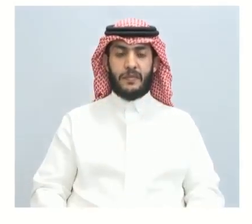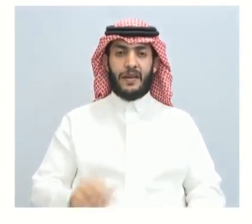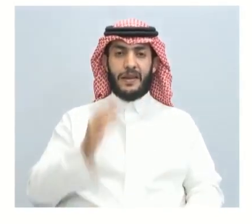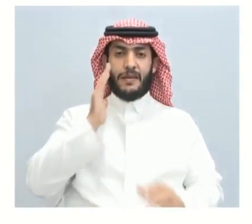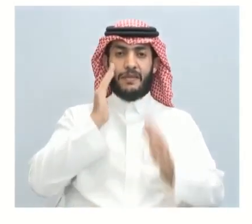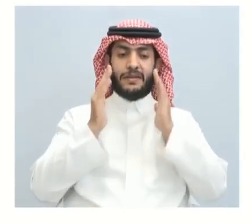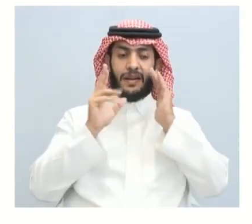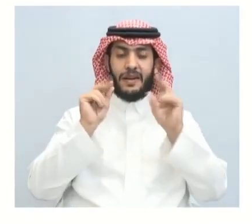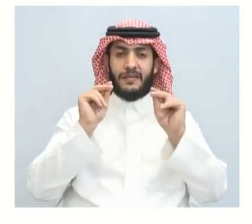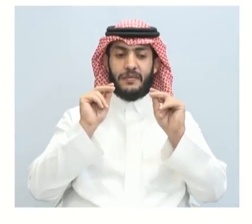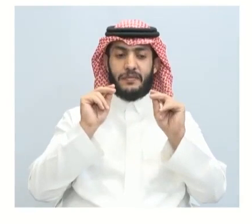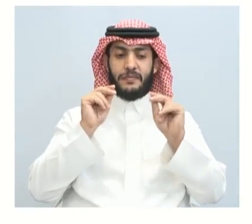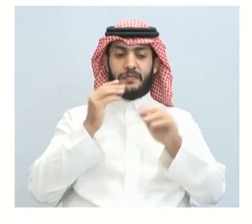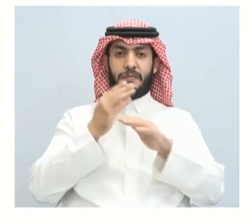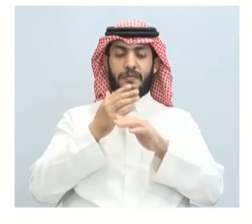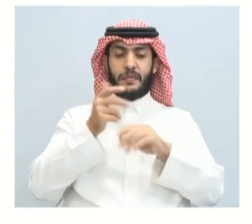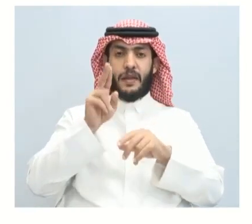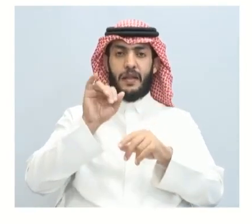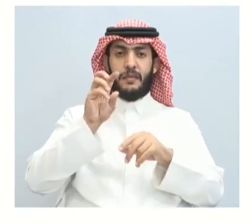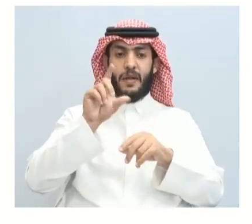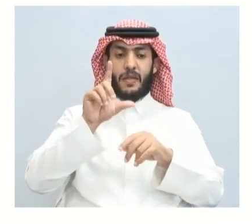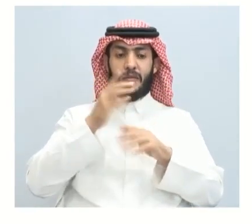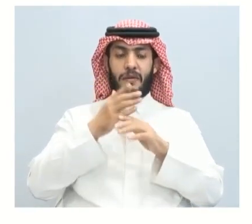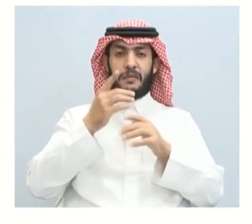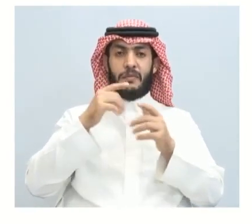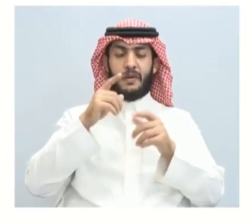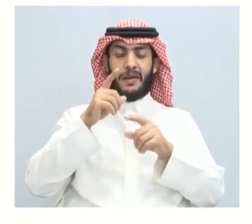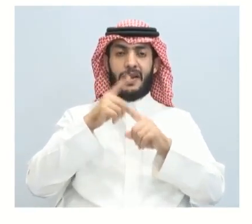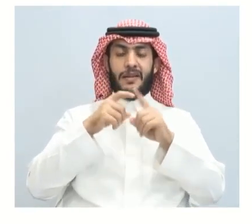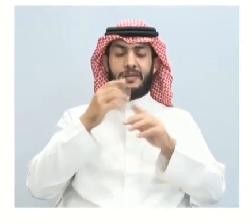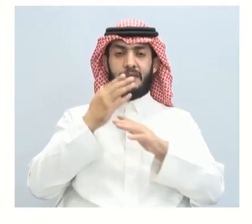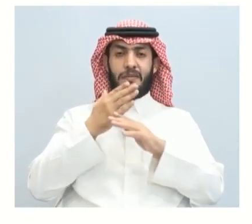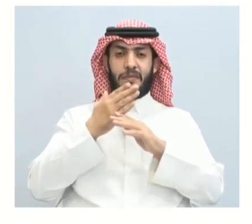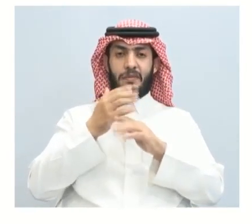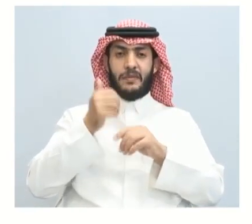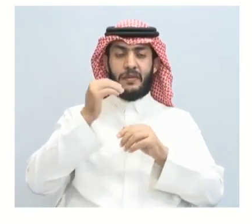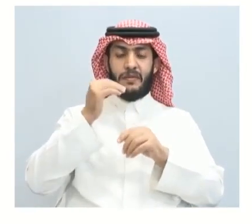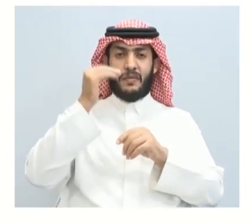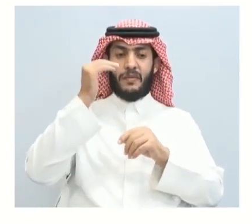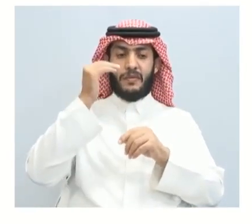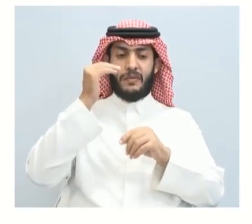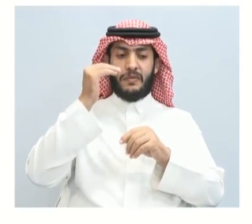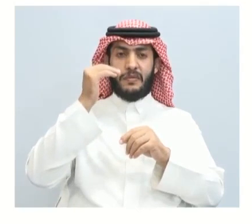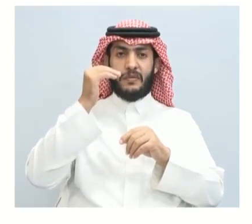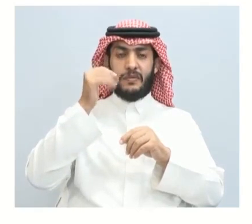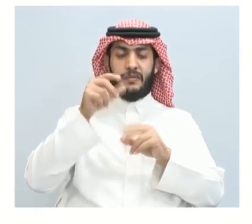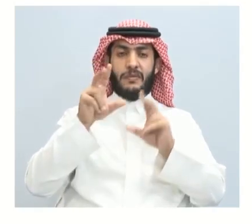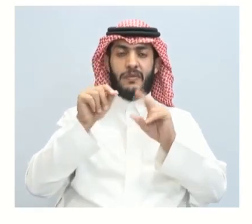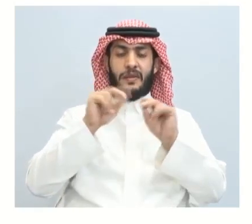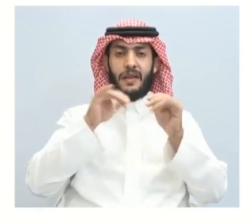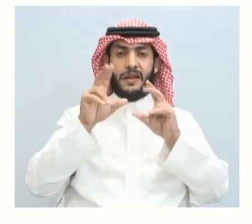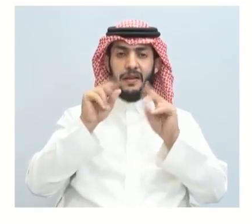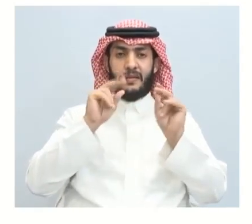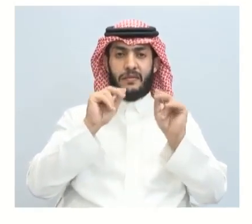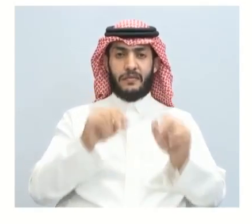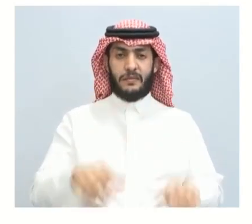الايسر وليش نقول تماثل حول محور اكس لان الجزء اللي في الاعلى نفس الجزء اللي